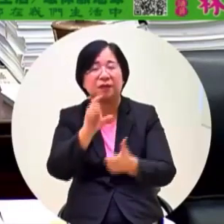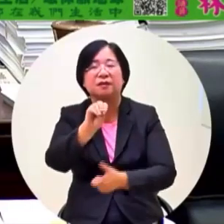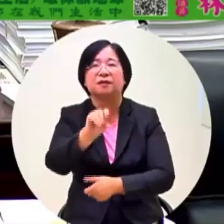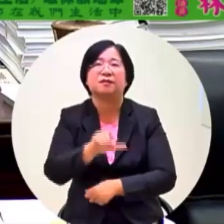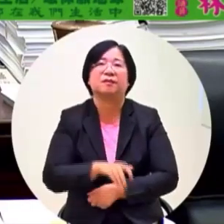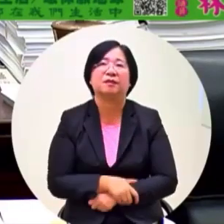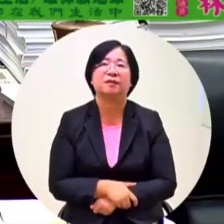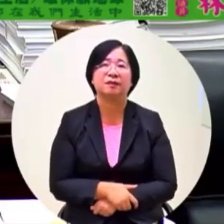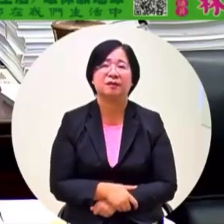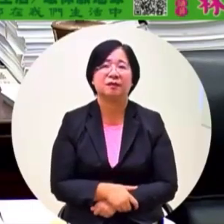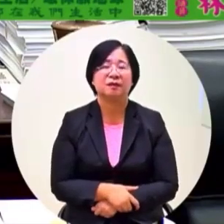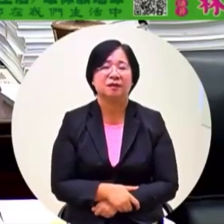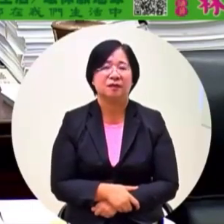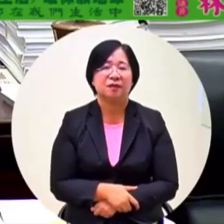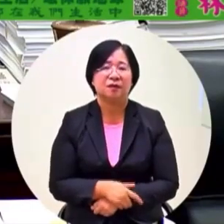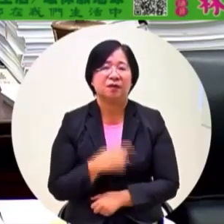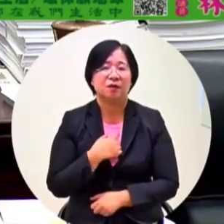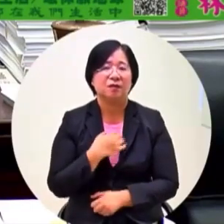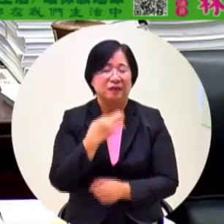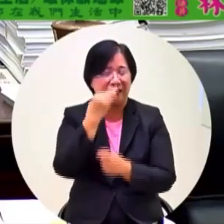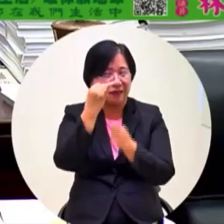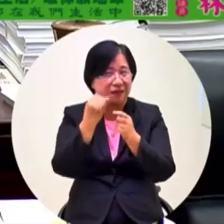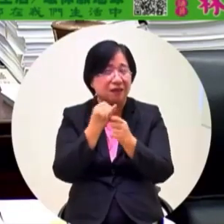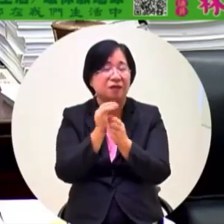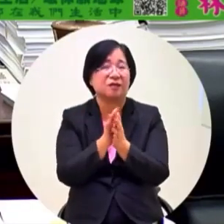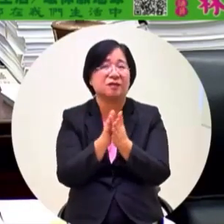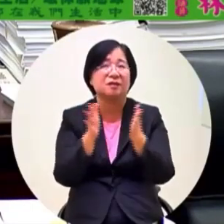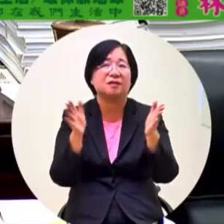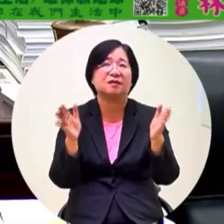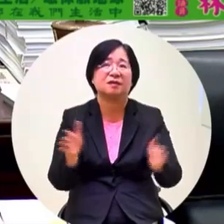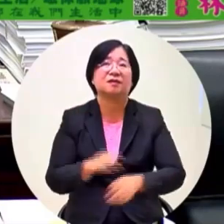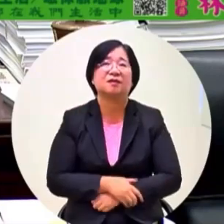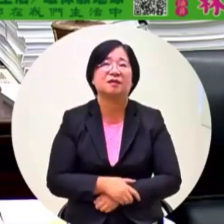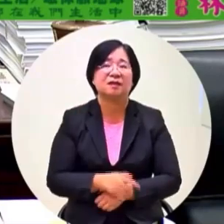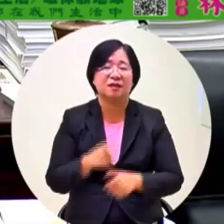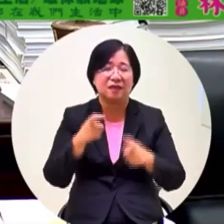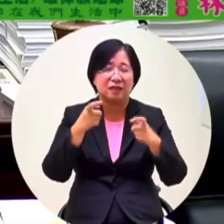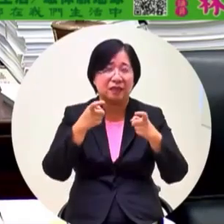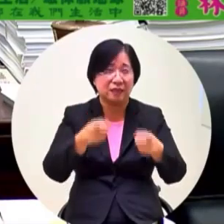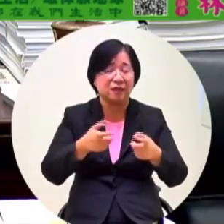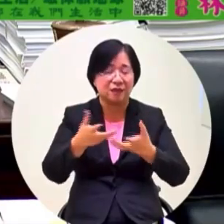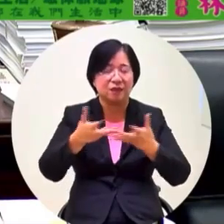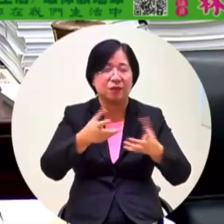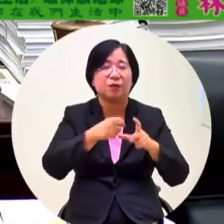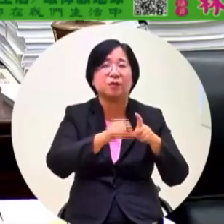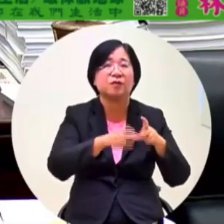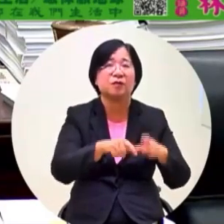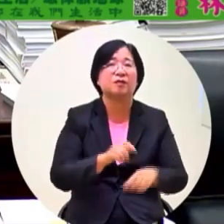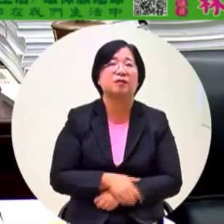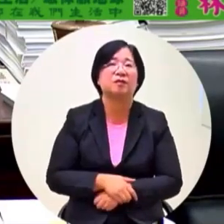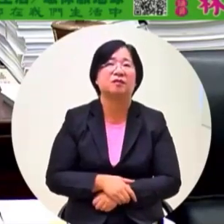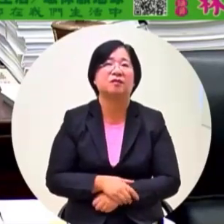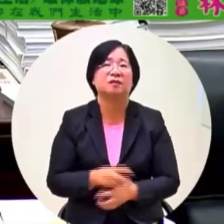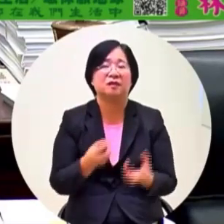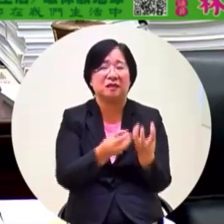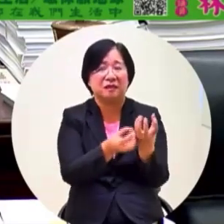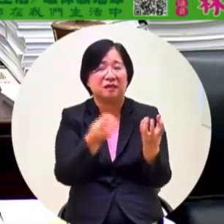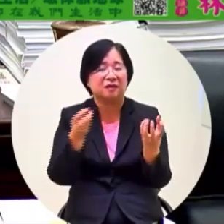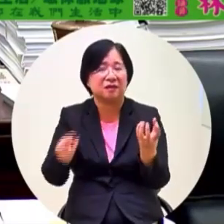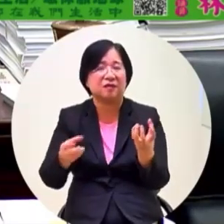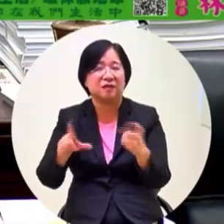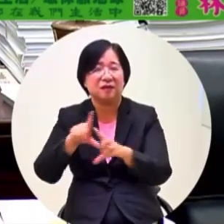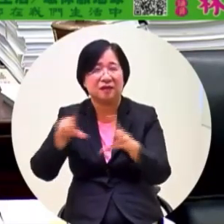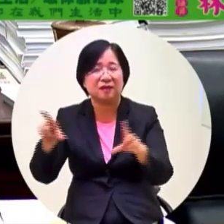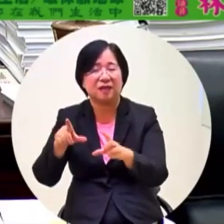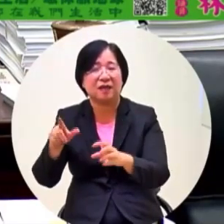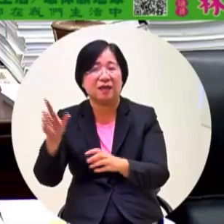一下，我们历年来港务公司回馈高雄市政府，你都给他拨到大水库，应该这个要专款专